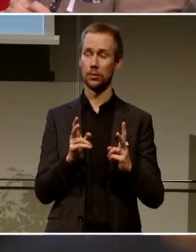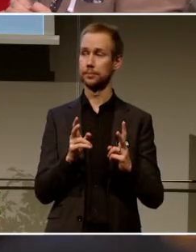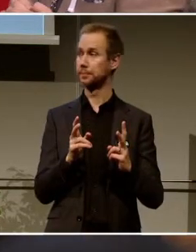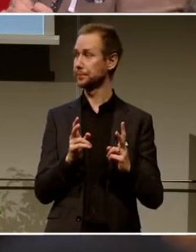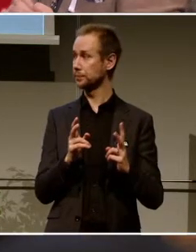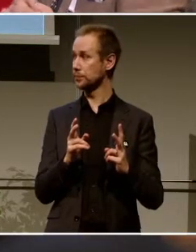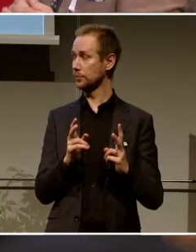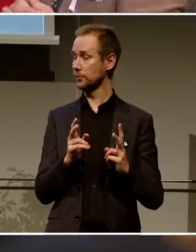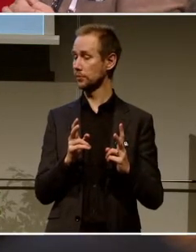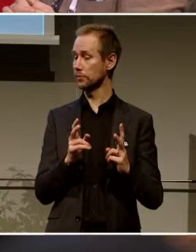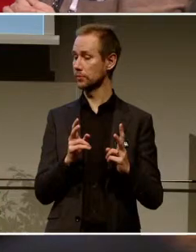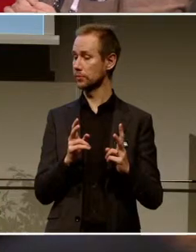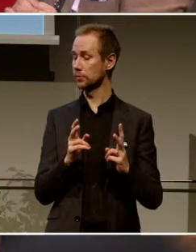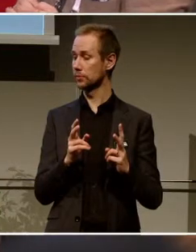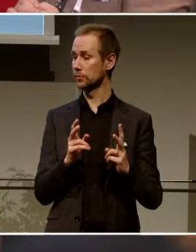att